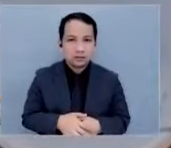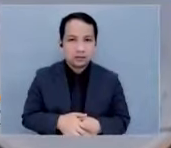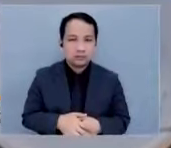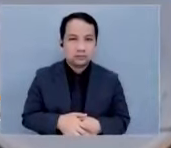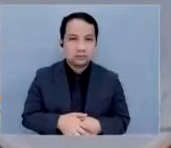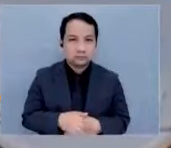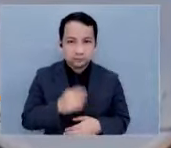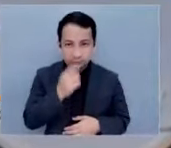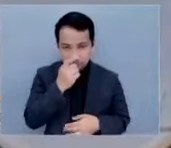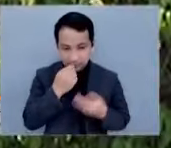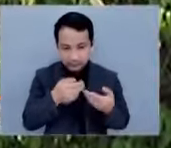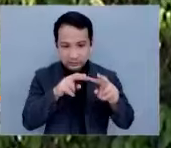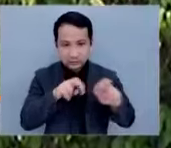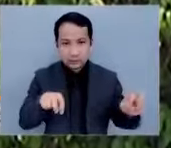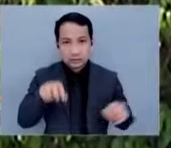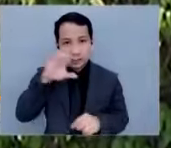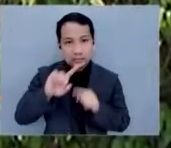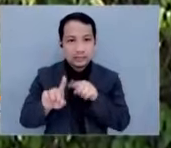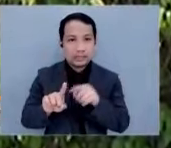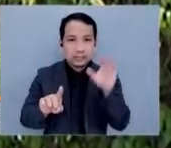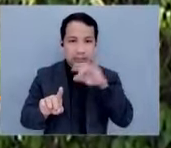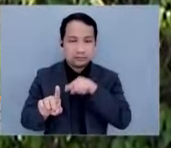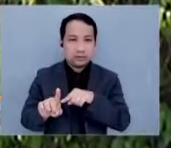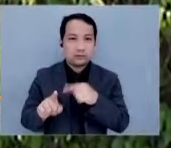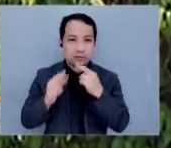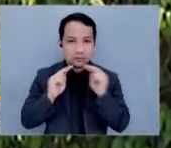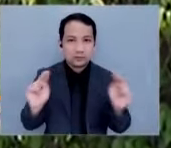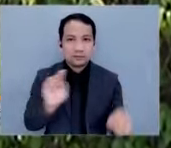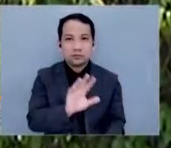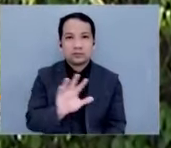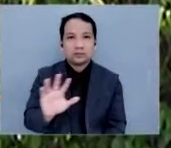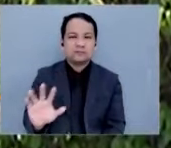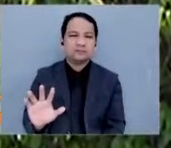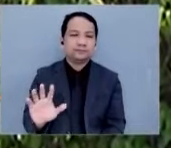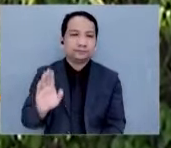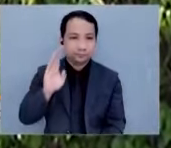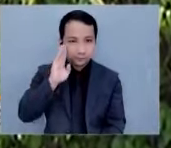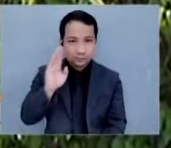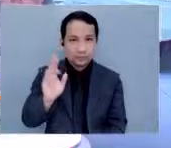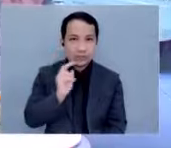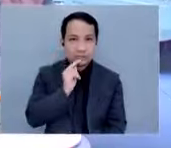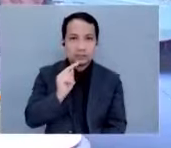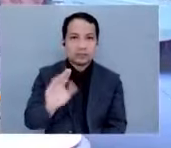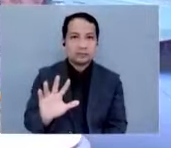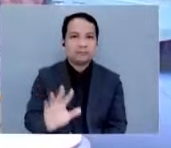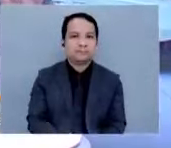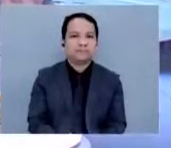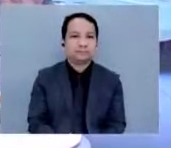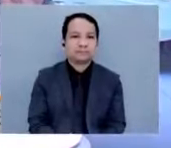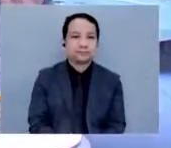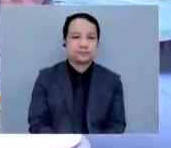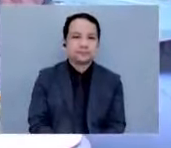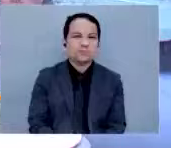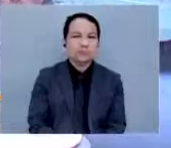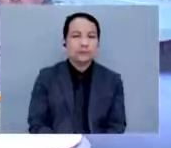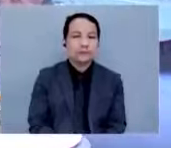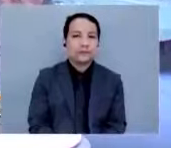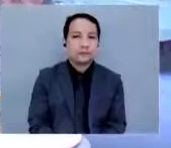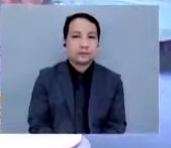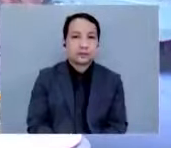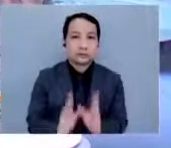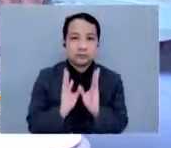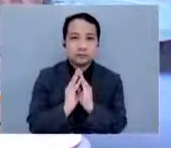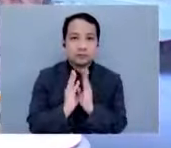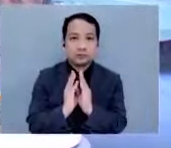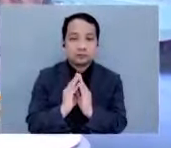ang pagtugis sa suspect. Nagbabalita mula sa frontline, Brian Basa, News 5. Dinulong ni MMDA Chairman